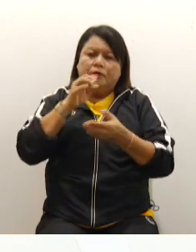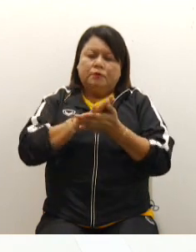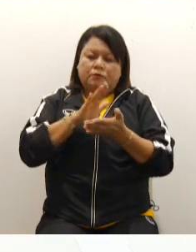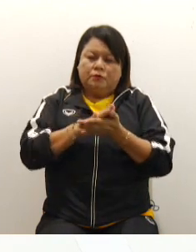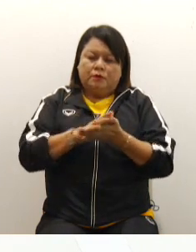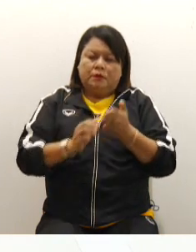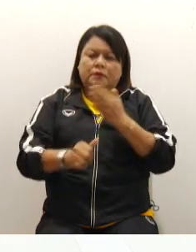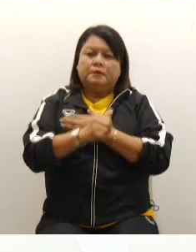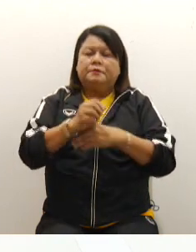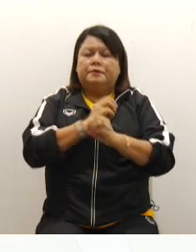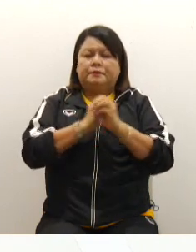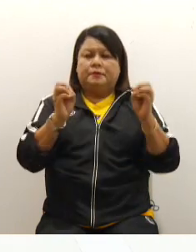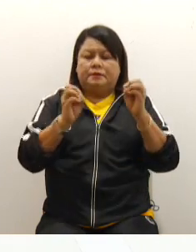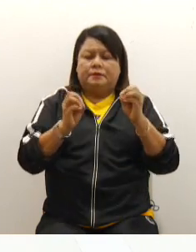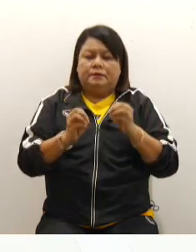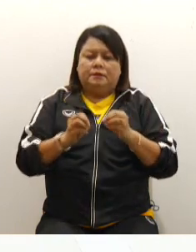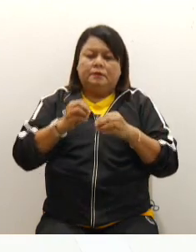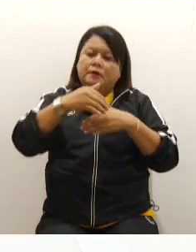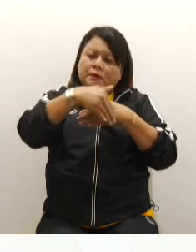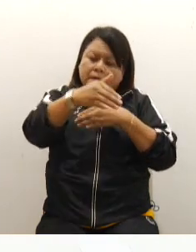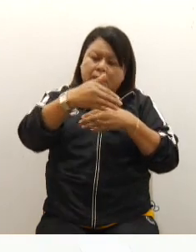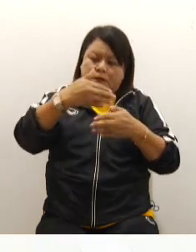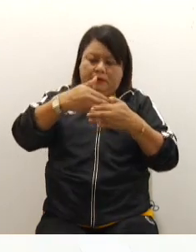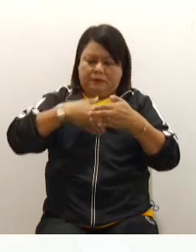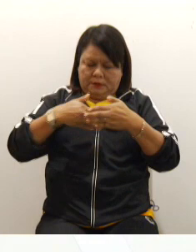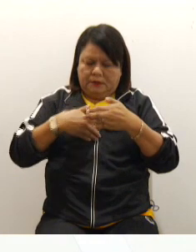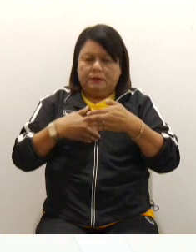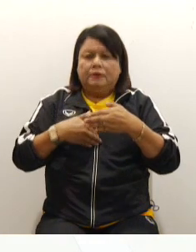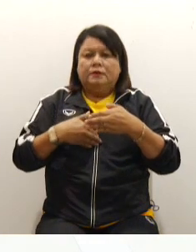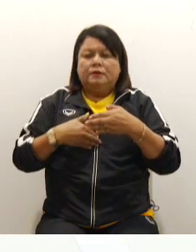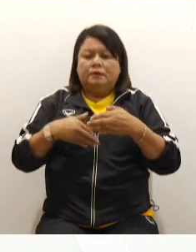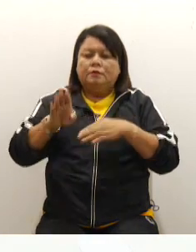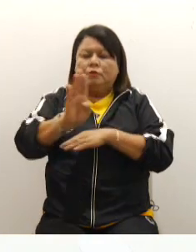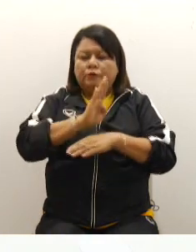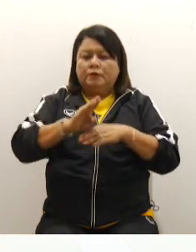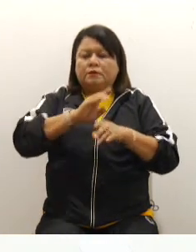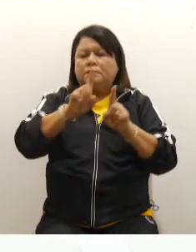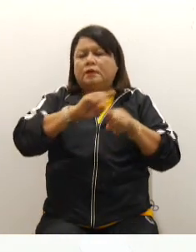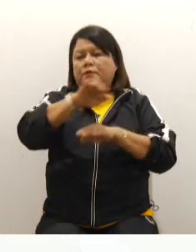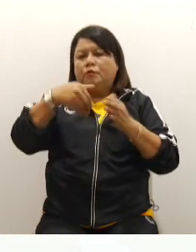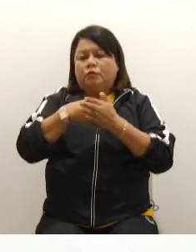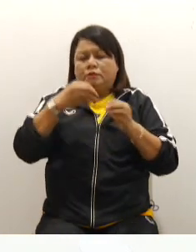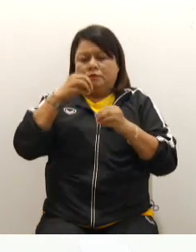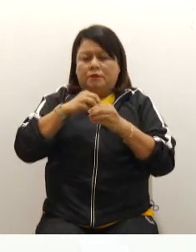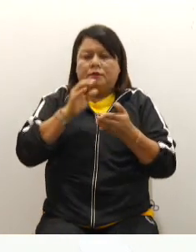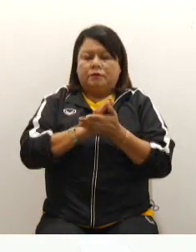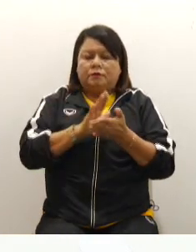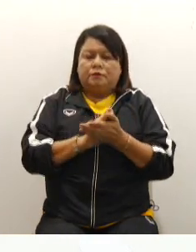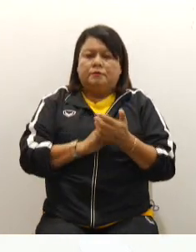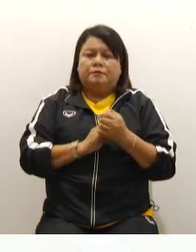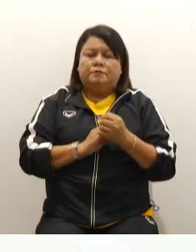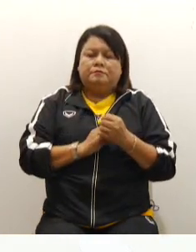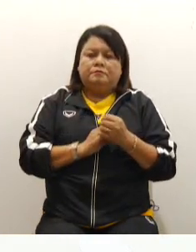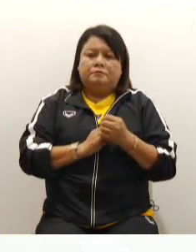ความปลอดภัยไม่ว่าจะด้านหน้าด้านในอาคารนะครับหรือบริเวณโดยทั่วไปจุดอับจุดเสี่ยงต่างๆก็ไม่ควรที่จะ